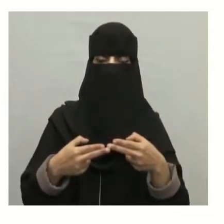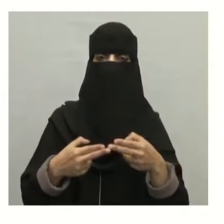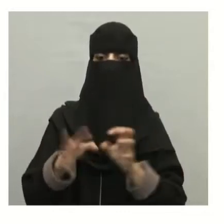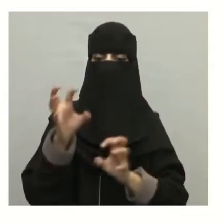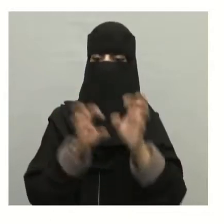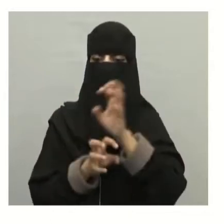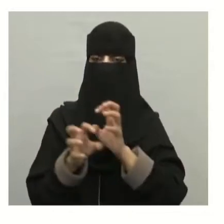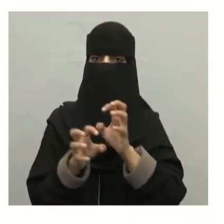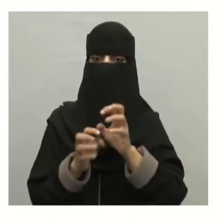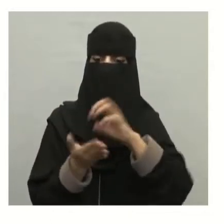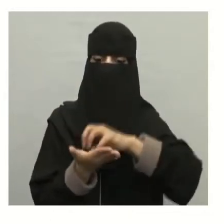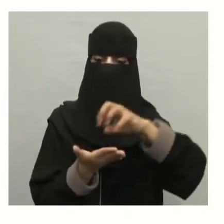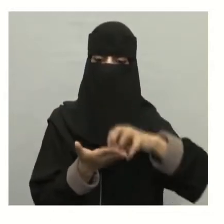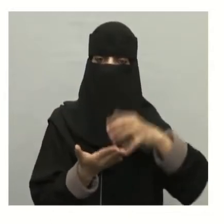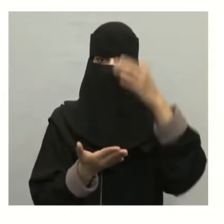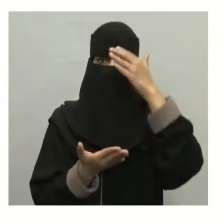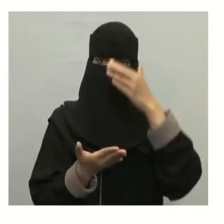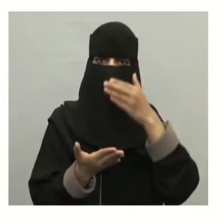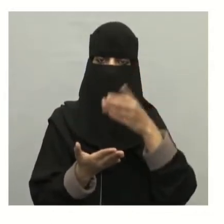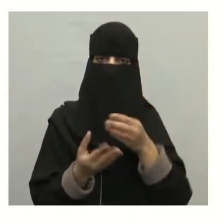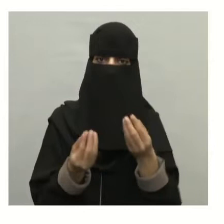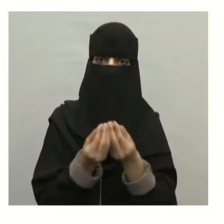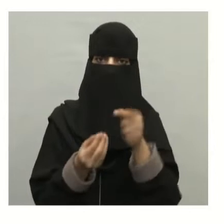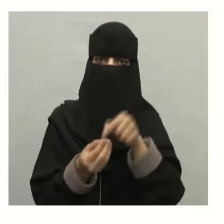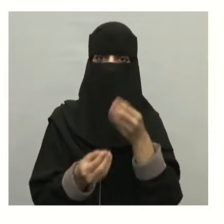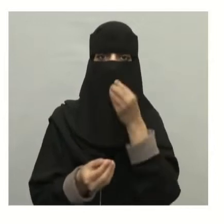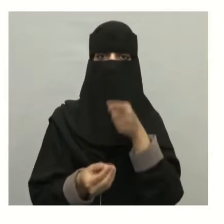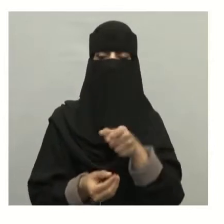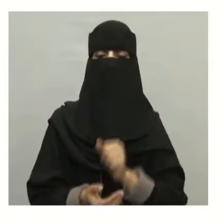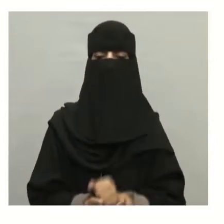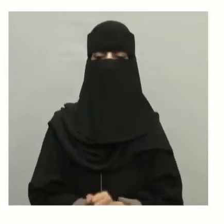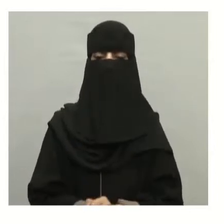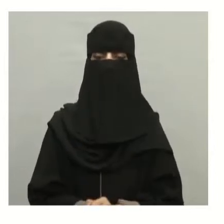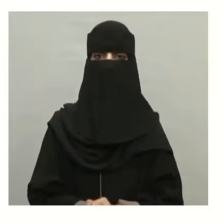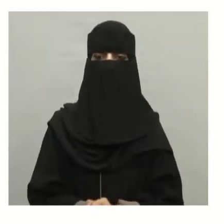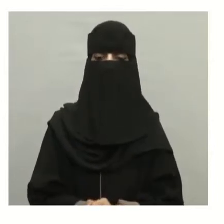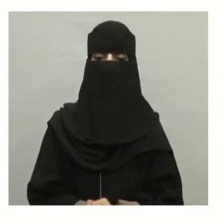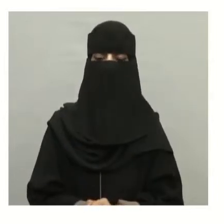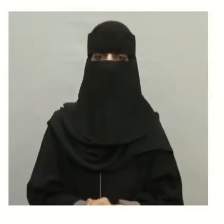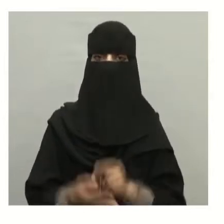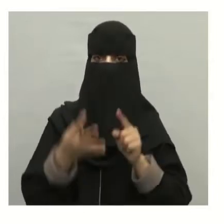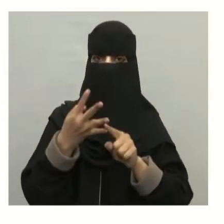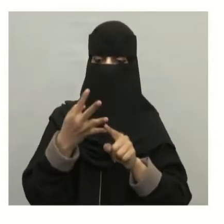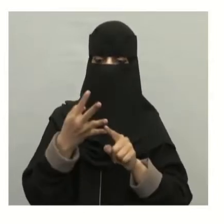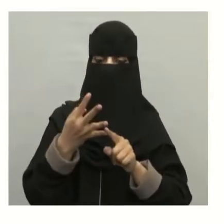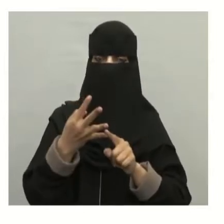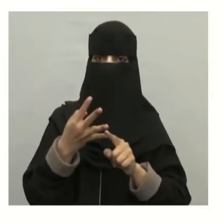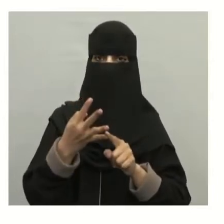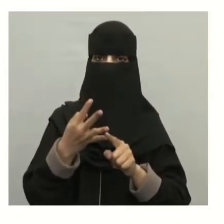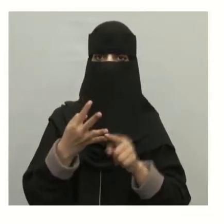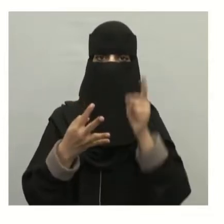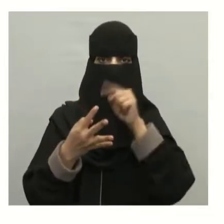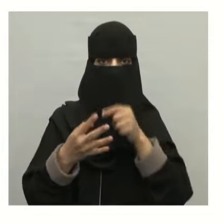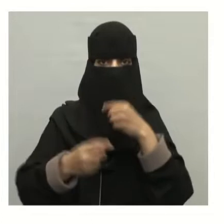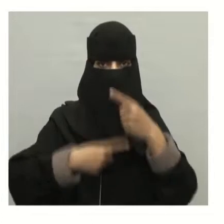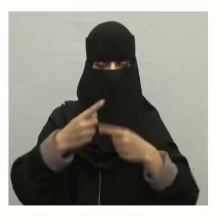لمنع التلوث وانتقال الأمراض عبر الأغذية. أيضاً الأجهزة المنزلية تحتاج